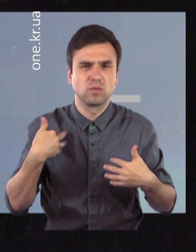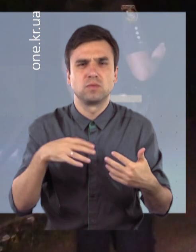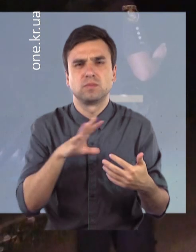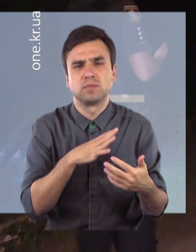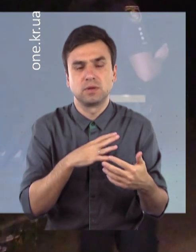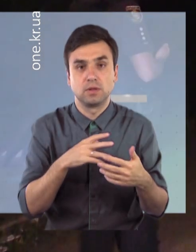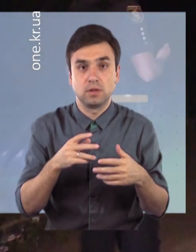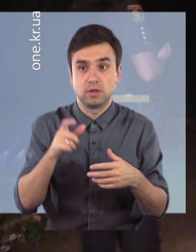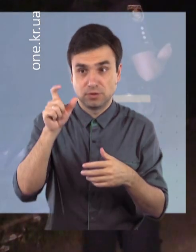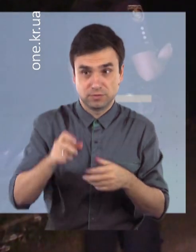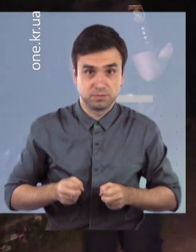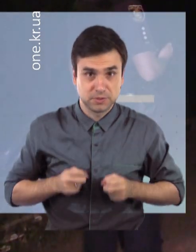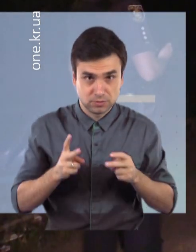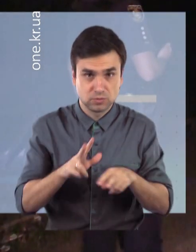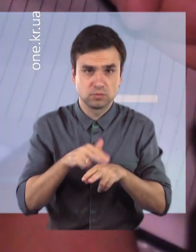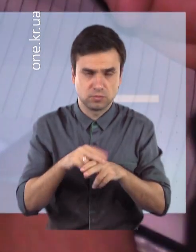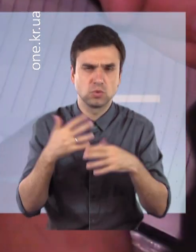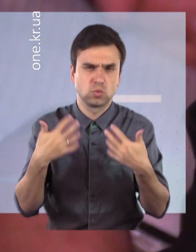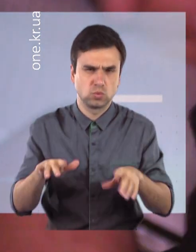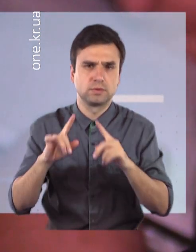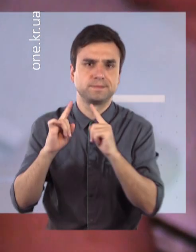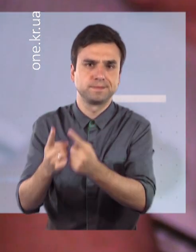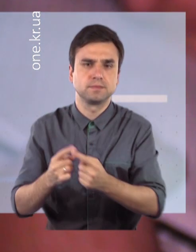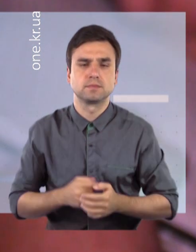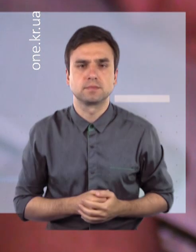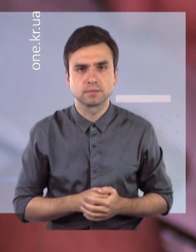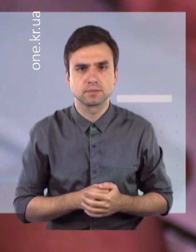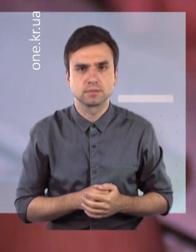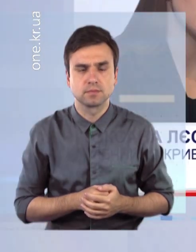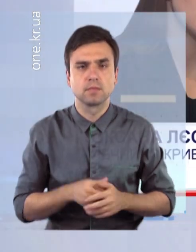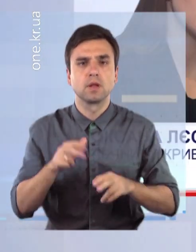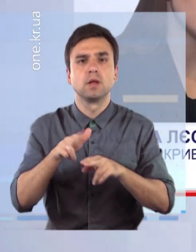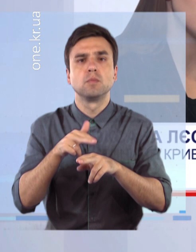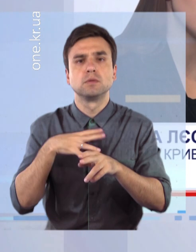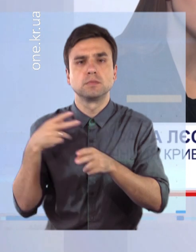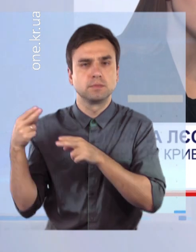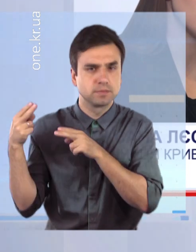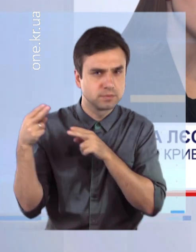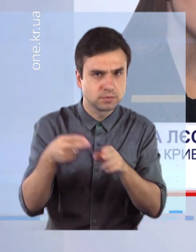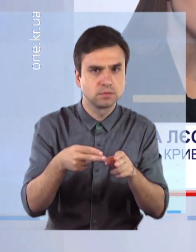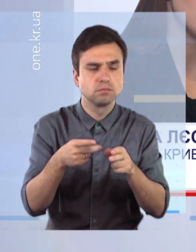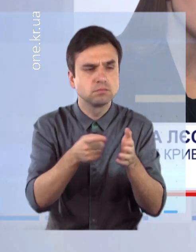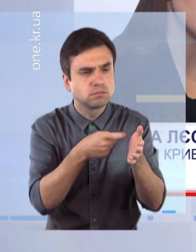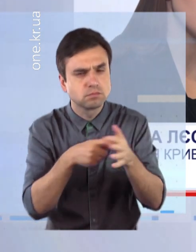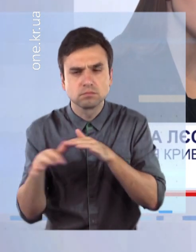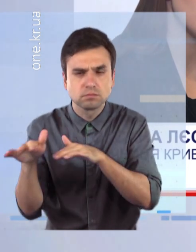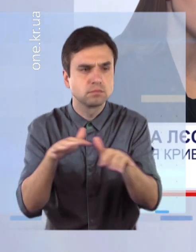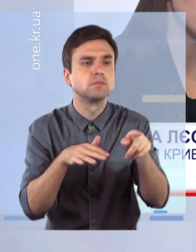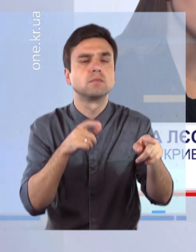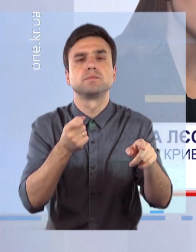тяжкості. Зловмисника ж поліцейські вже затримали. Виїздом на місце події правоохоронці встановили, що